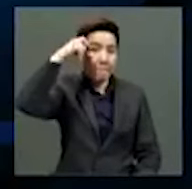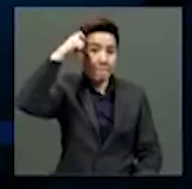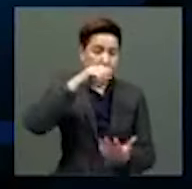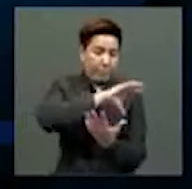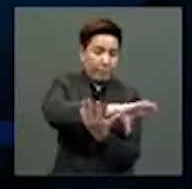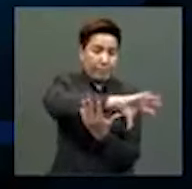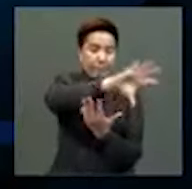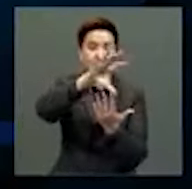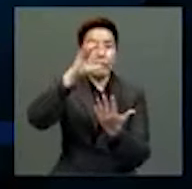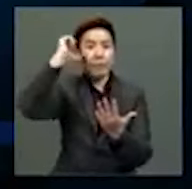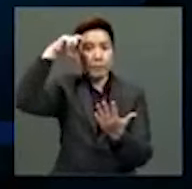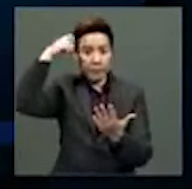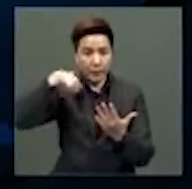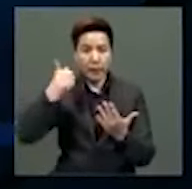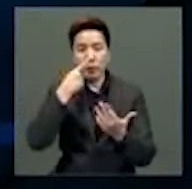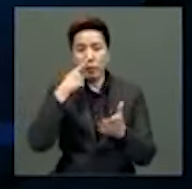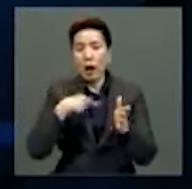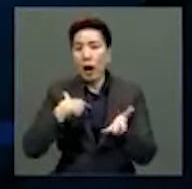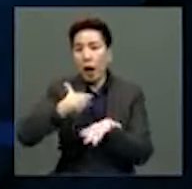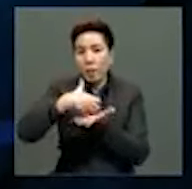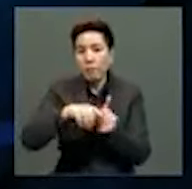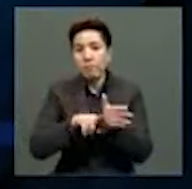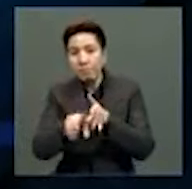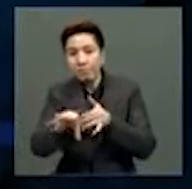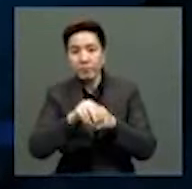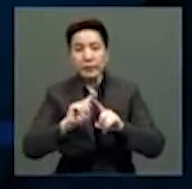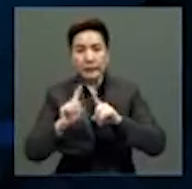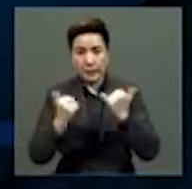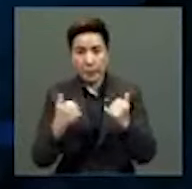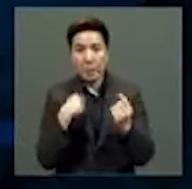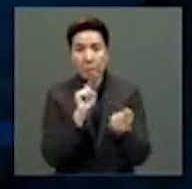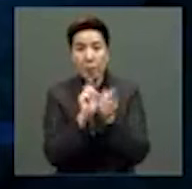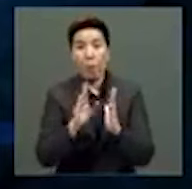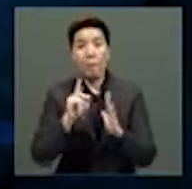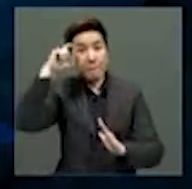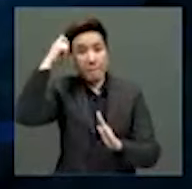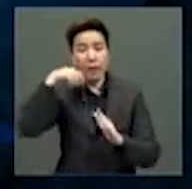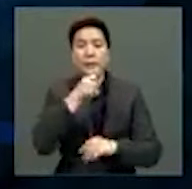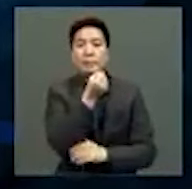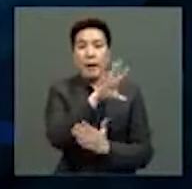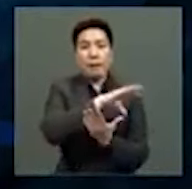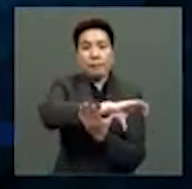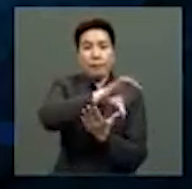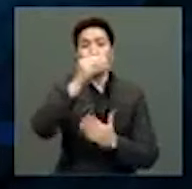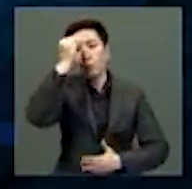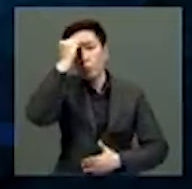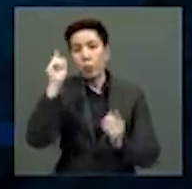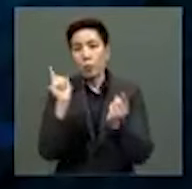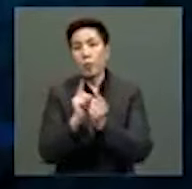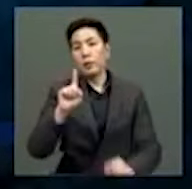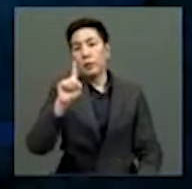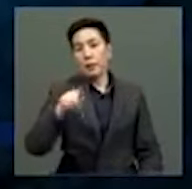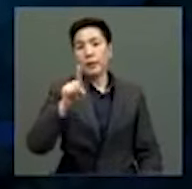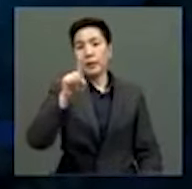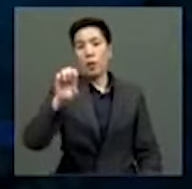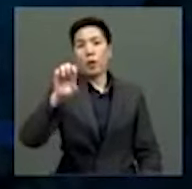วันนี้ก็เริ่มมีการกลับมารายงานอย่างต่อเนื่องวันนี้15รายค่ะญี่ปุ่นวันนี้รายงาน